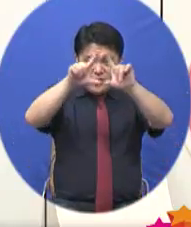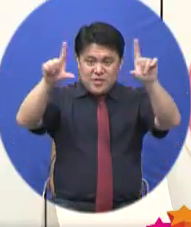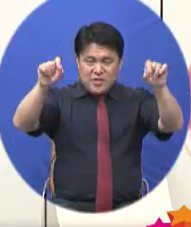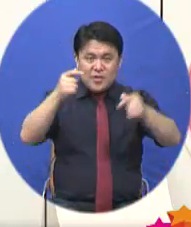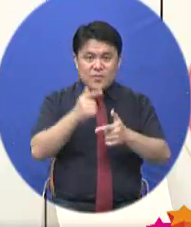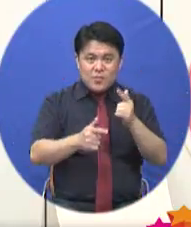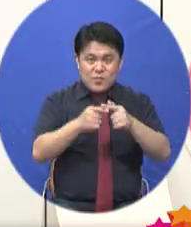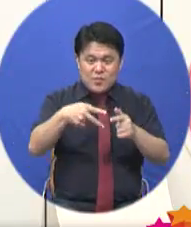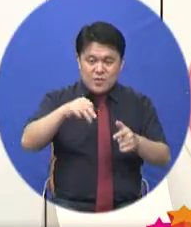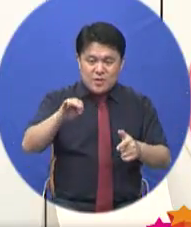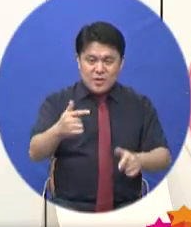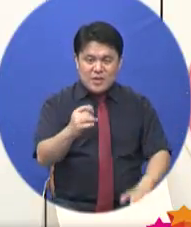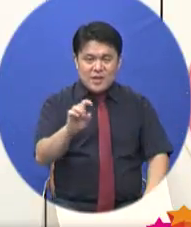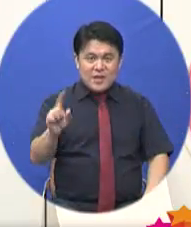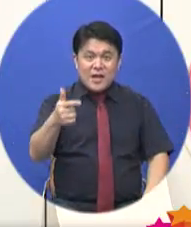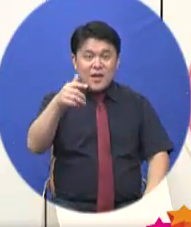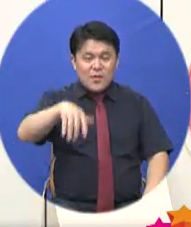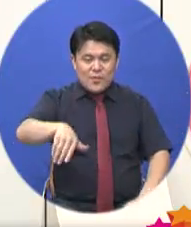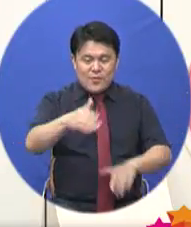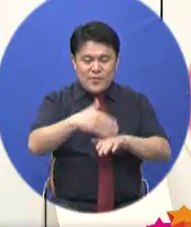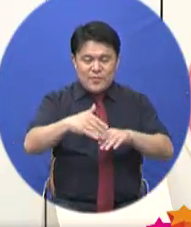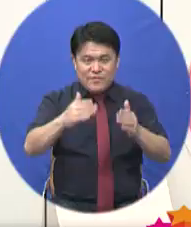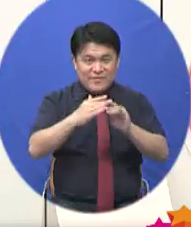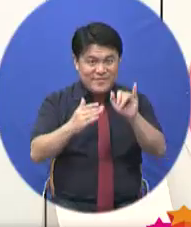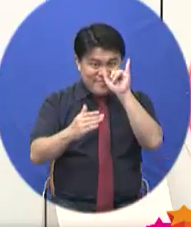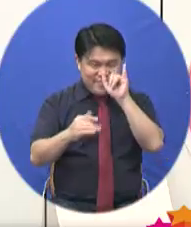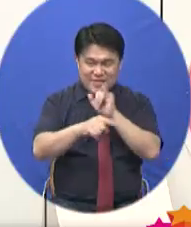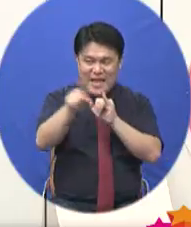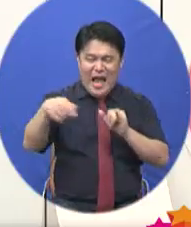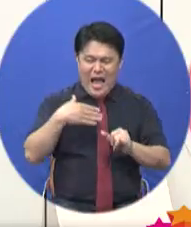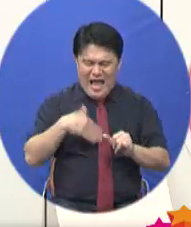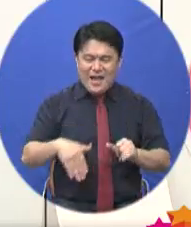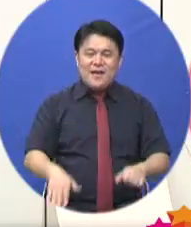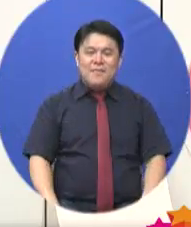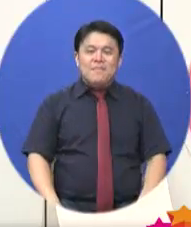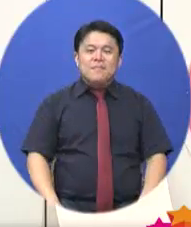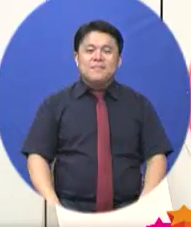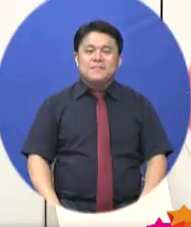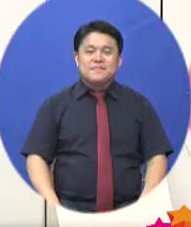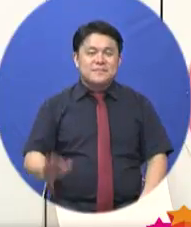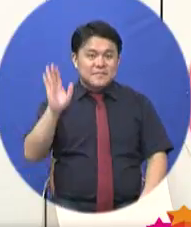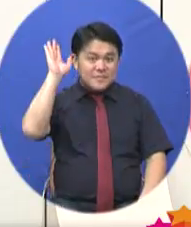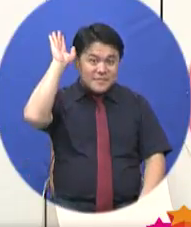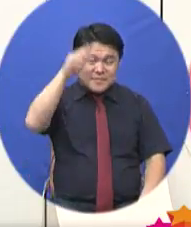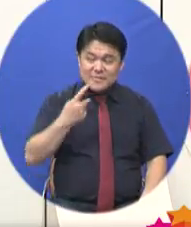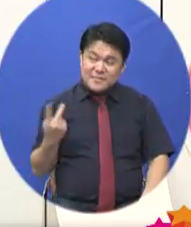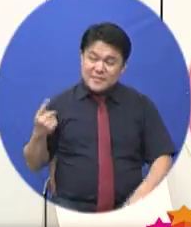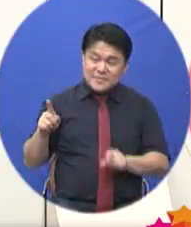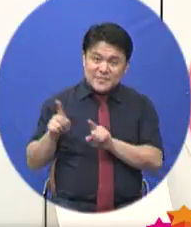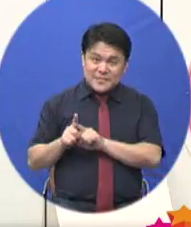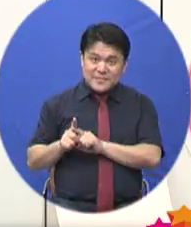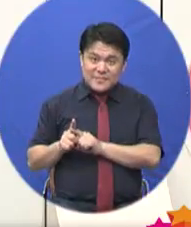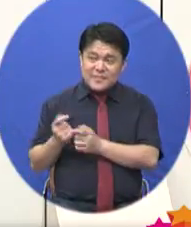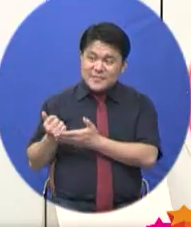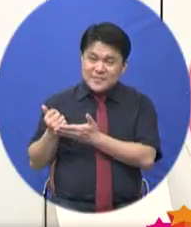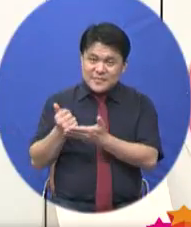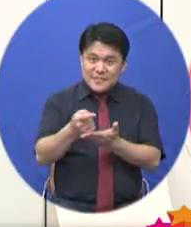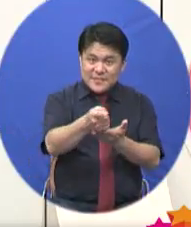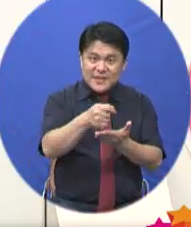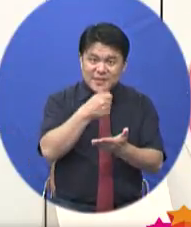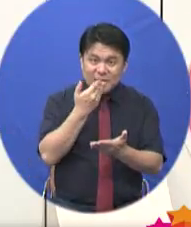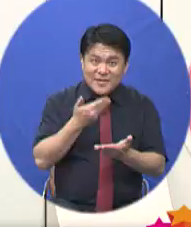잘할 거예요. 아이, 그럼요. 김영만 쌤 말고 때를 이렇게 맞춰서 한번 예, 예. 모시갈게요.